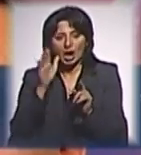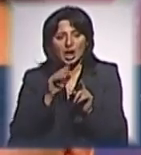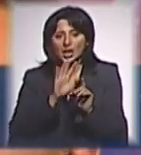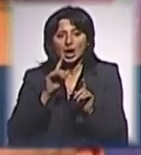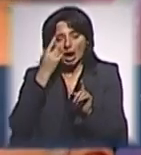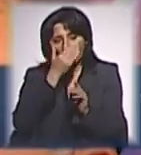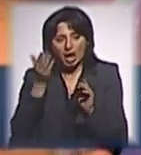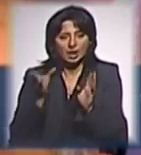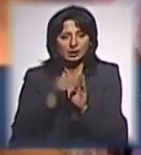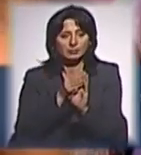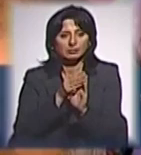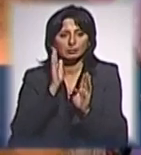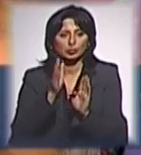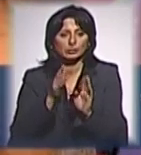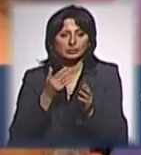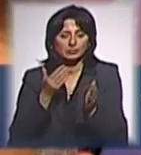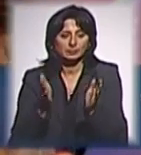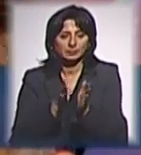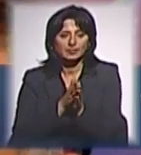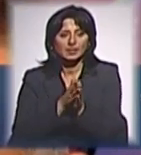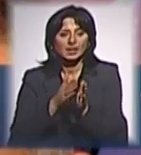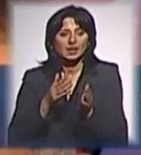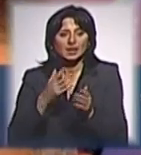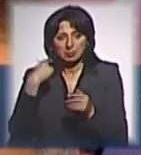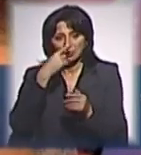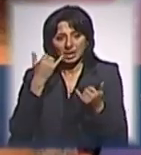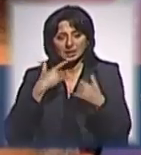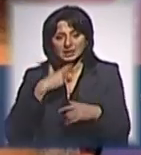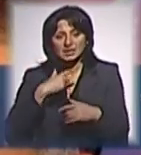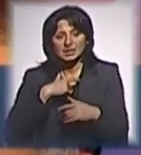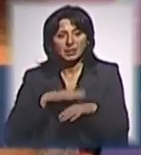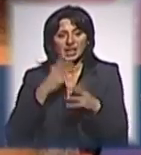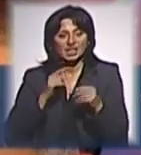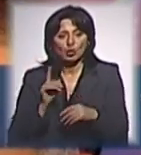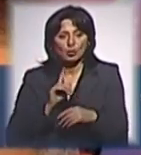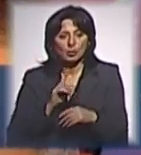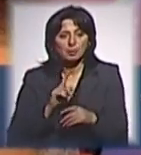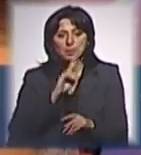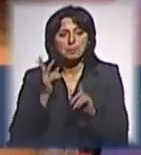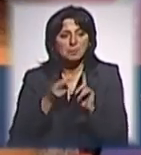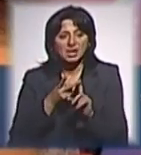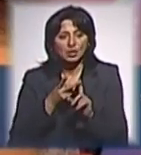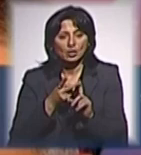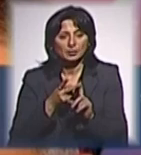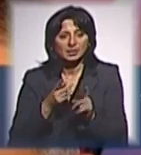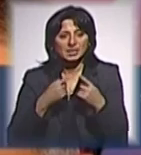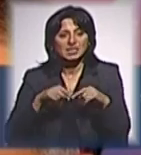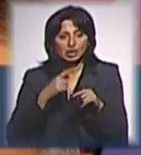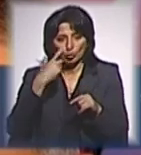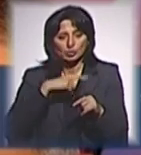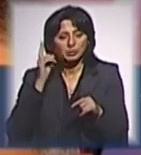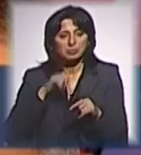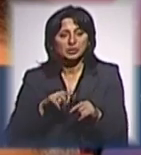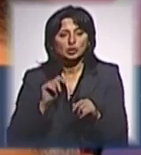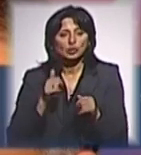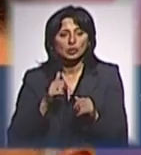იქნება ხალხისთვის საკრებულოში და არა პირადი კეთილდღეობისთვის. ეს ერთი. მეორე, საზოგადოება მე მგონი მიცნობს,